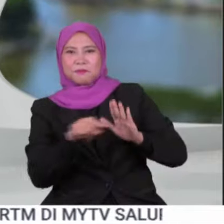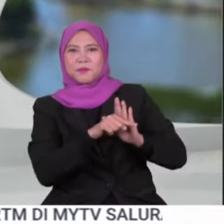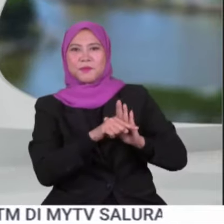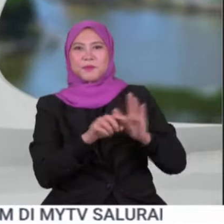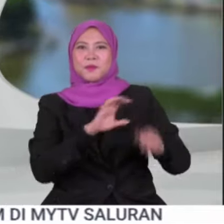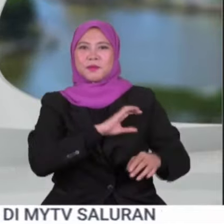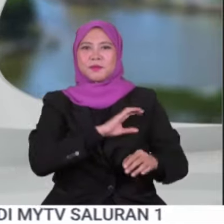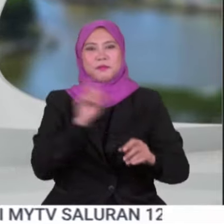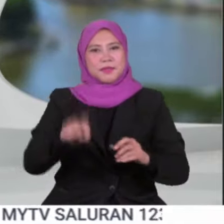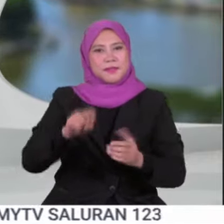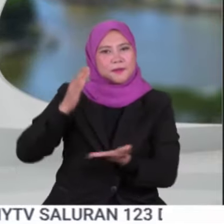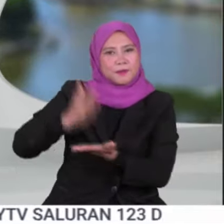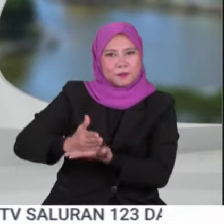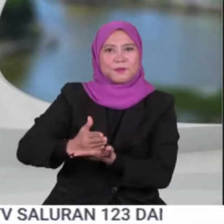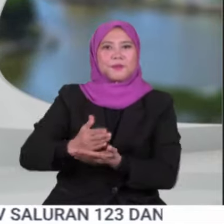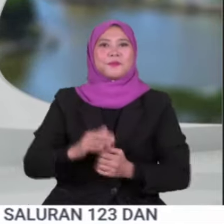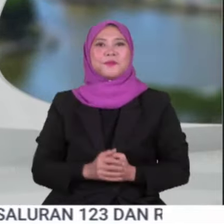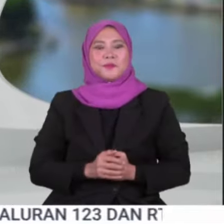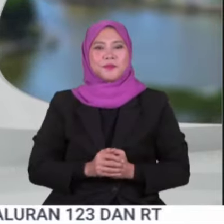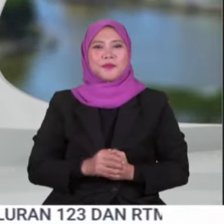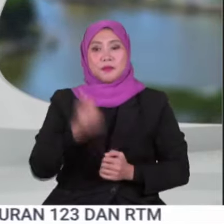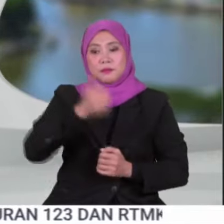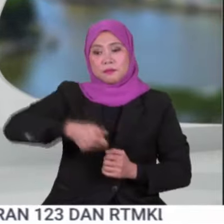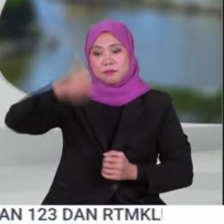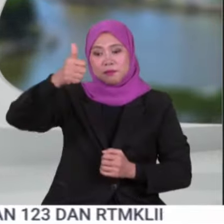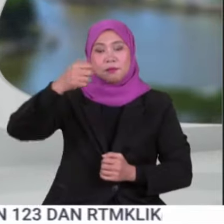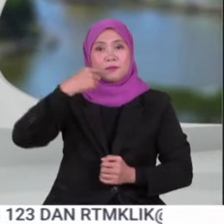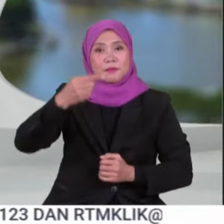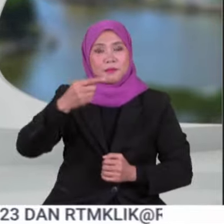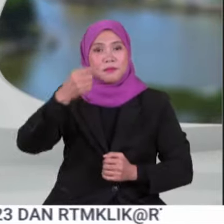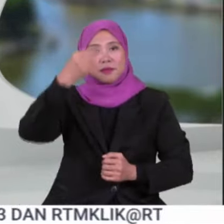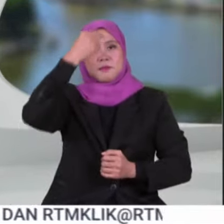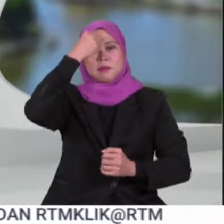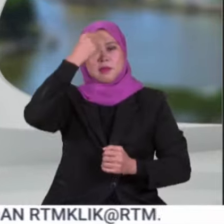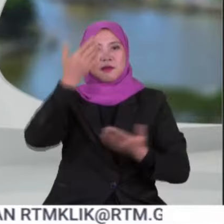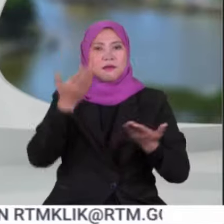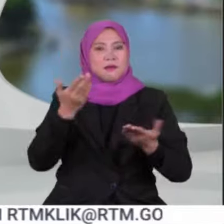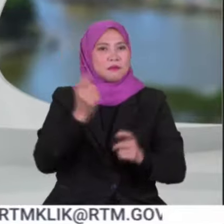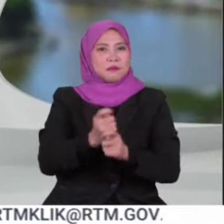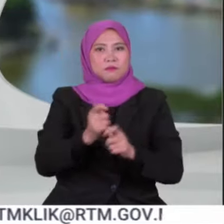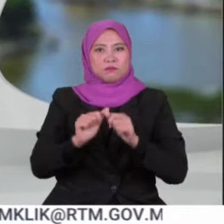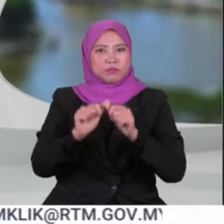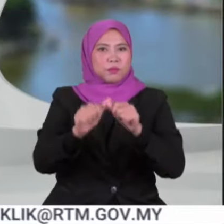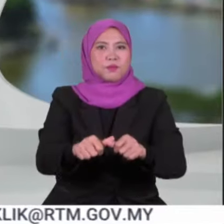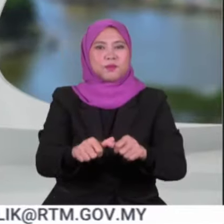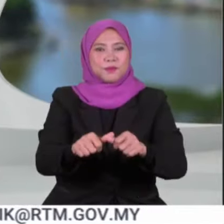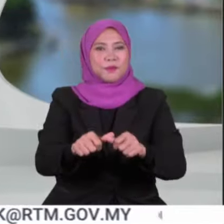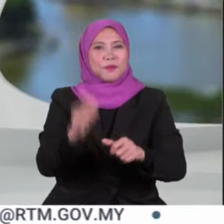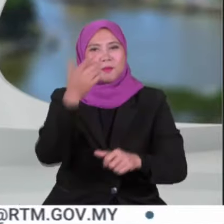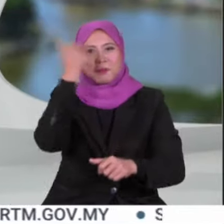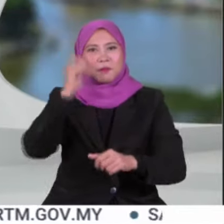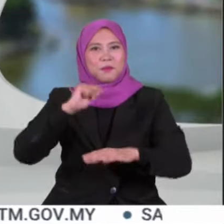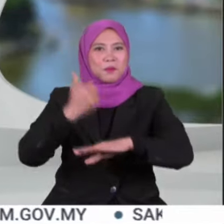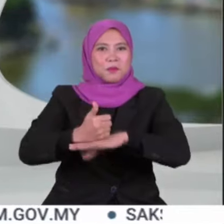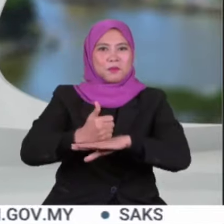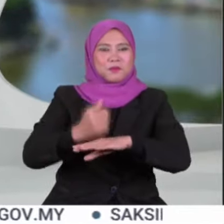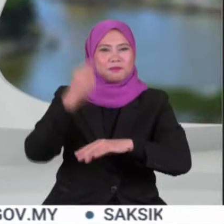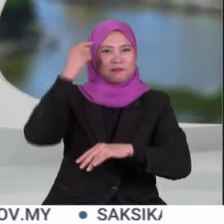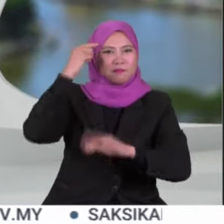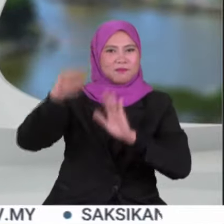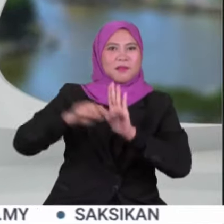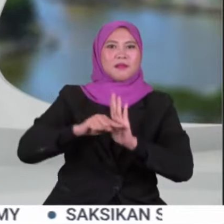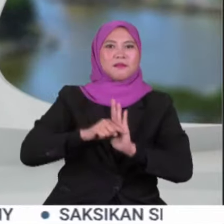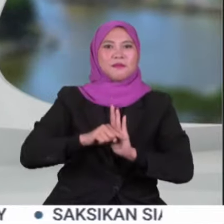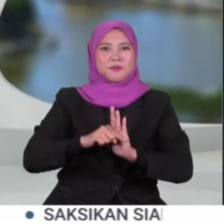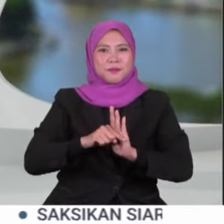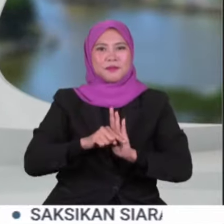Sarawak Datuk Muhammad Azman Ahmad Sapri berkata, stigma tersebut kekal menjadi penyebab utama wujudnya persepsi